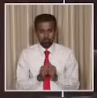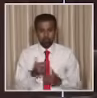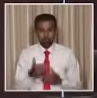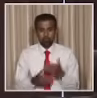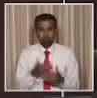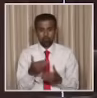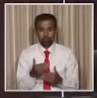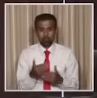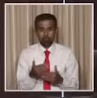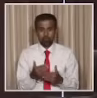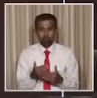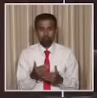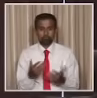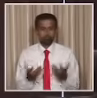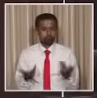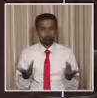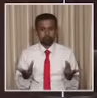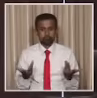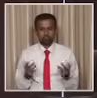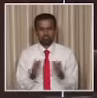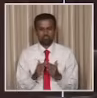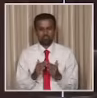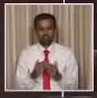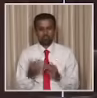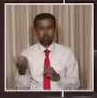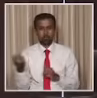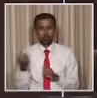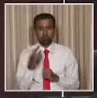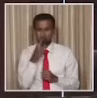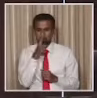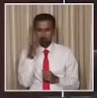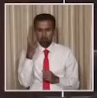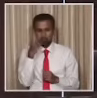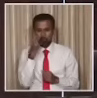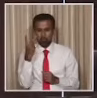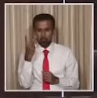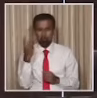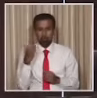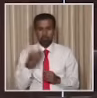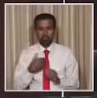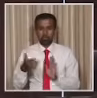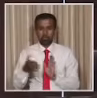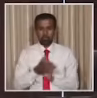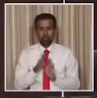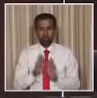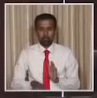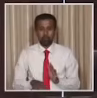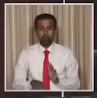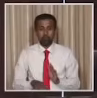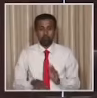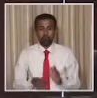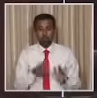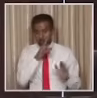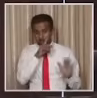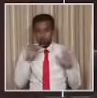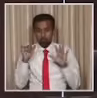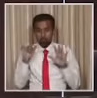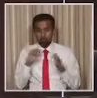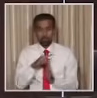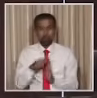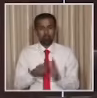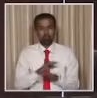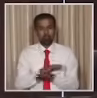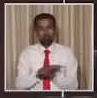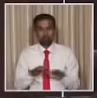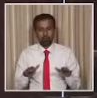ගෙනියනකොට ඕන්නම් කර කියා ගන්න දෙයක් නැති හින්දා ගෙවලට ගහන හින්දා මාසයක් දෙකක් තුනක් හයක් අපිත් එක්ක ඉඳී. හැබැයි මාස හයක් ගිහිල්ලා රට සාමාන්‍ය මට්ටමට